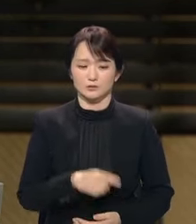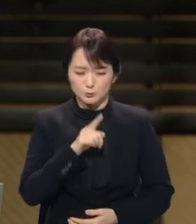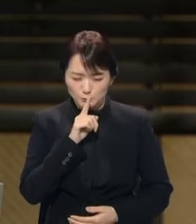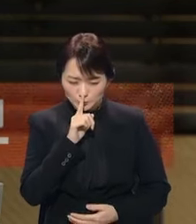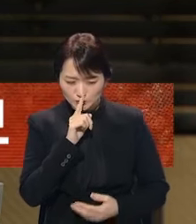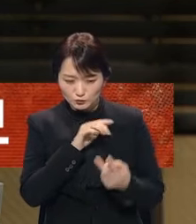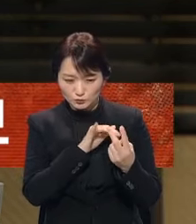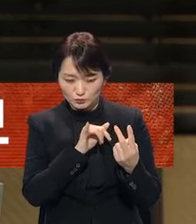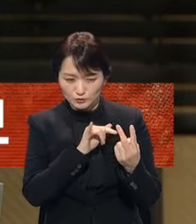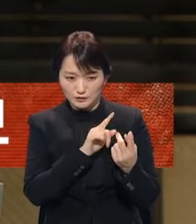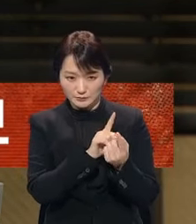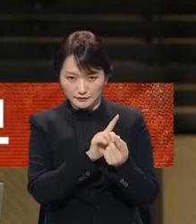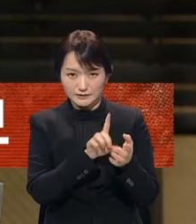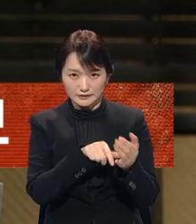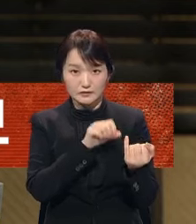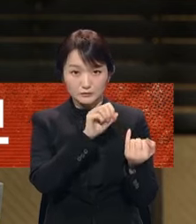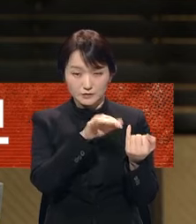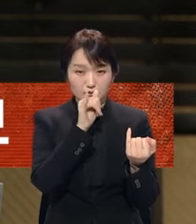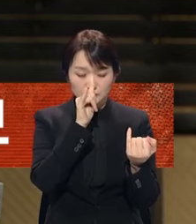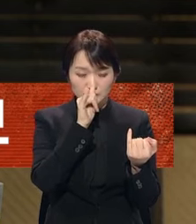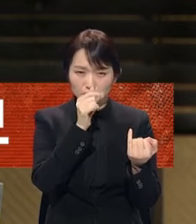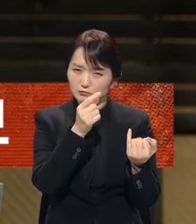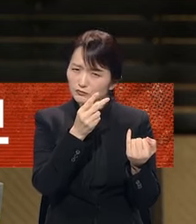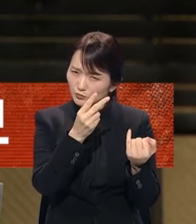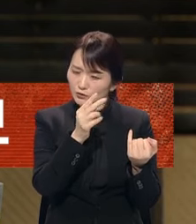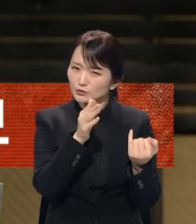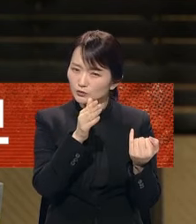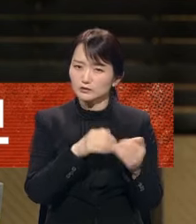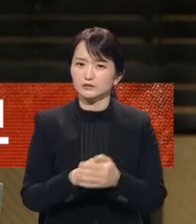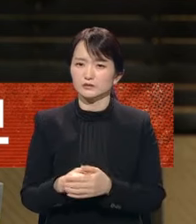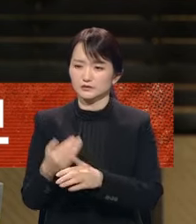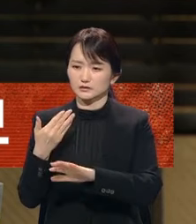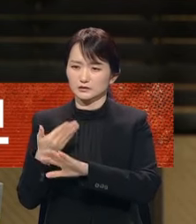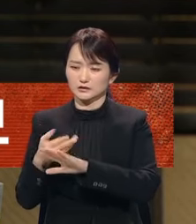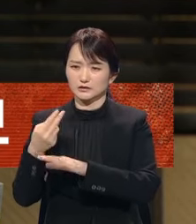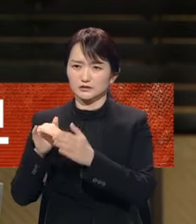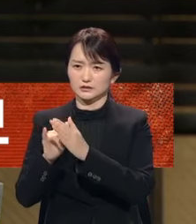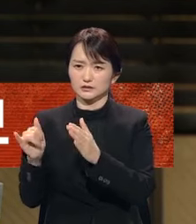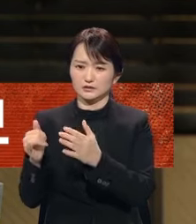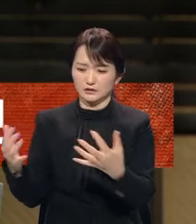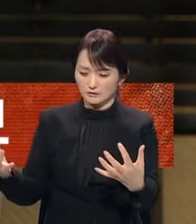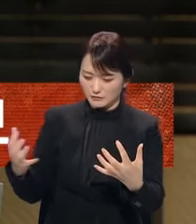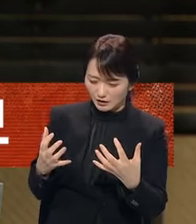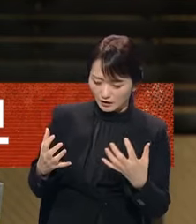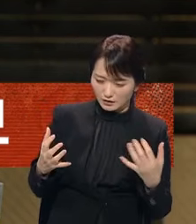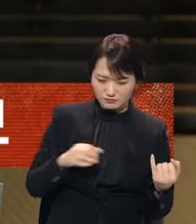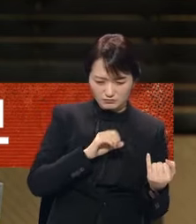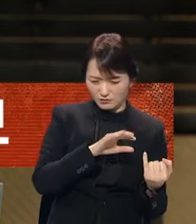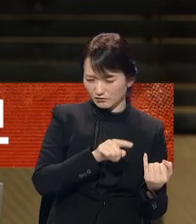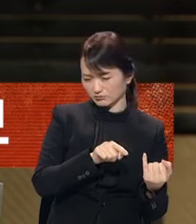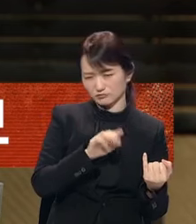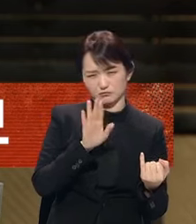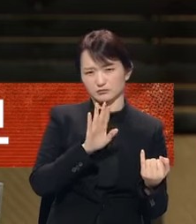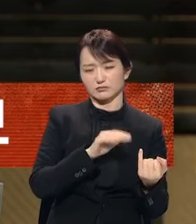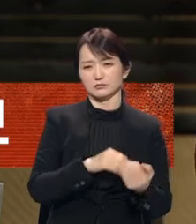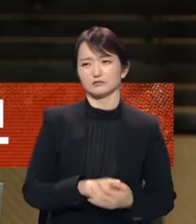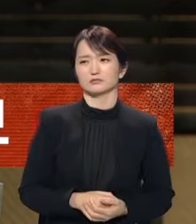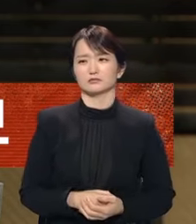둘이 있을 때 몇 번 얘기할 수는 있을 것 같아요. 근데 다른 시가 식구들 있을 때 얘기하는 건 그건 진짜 아니죠. 그리고 저는 개인적으로 생각할 때 지금